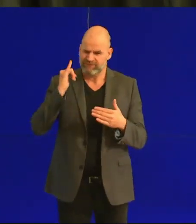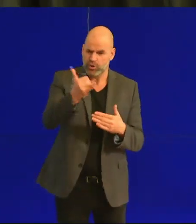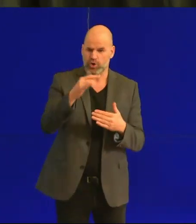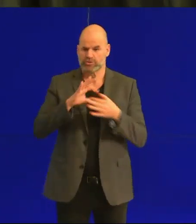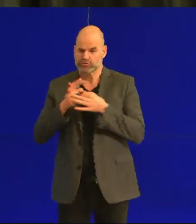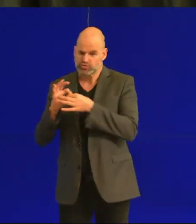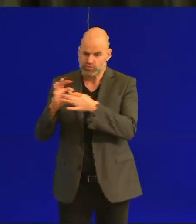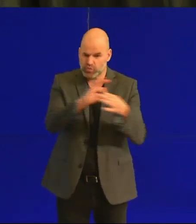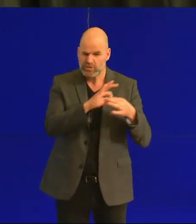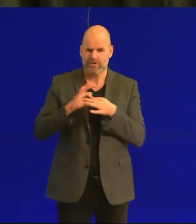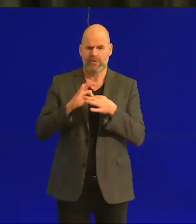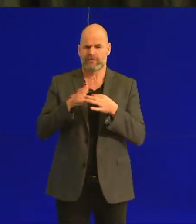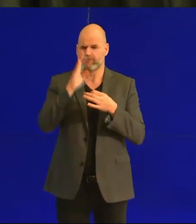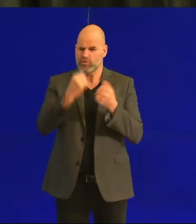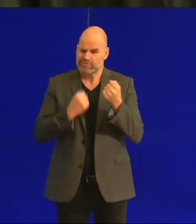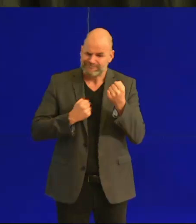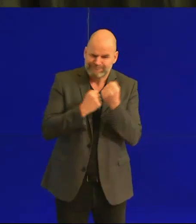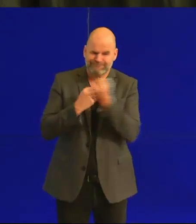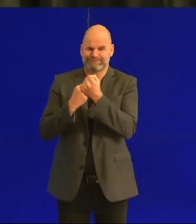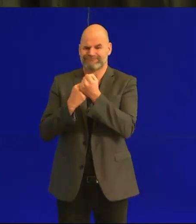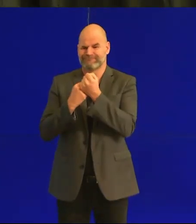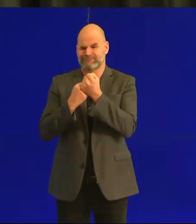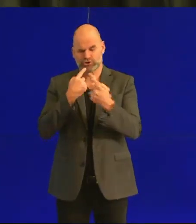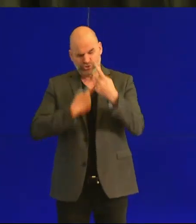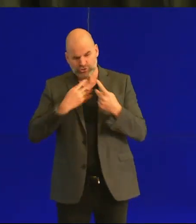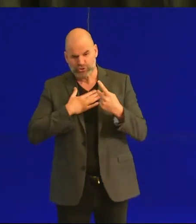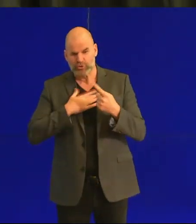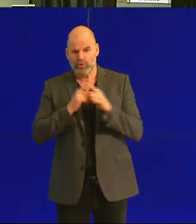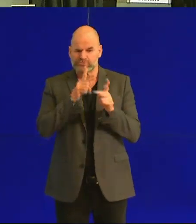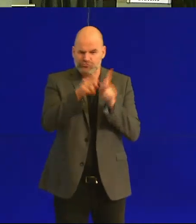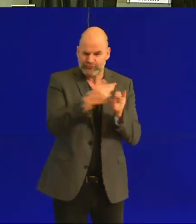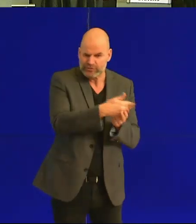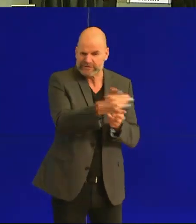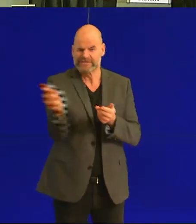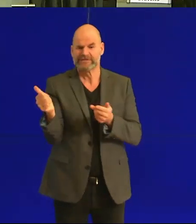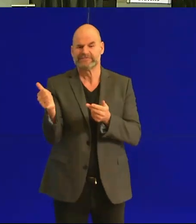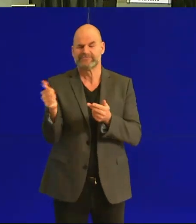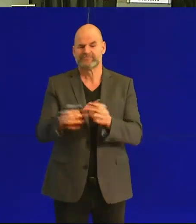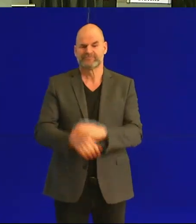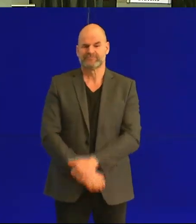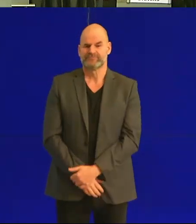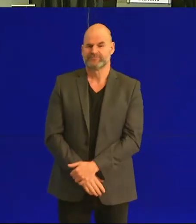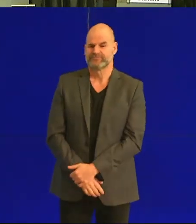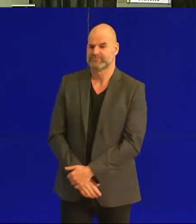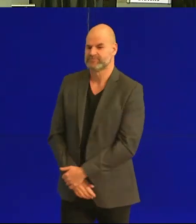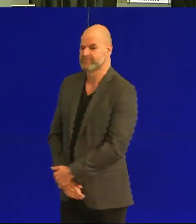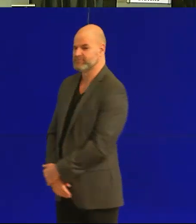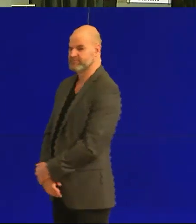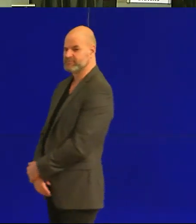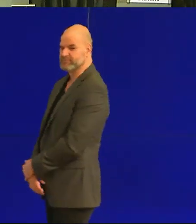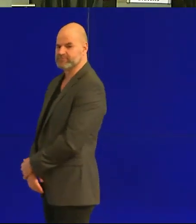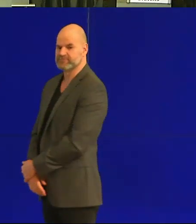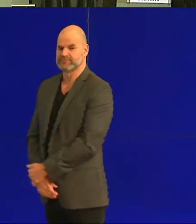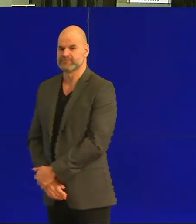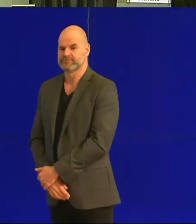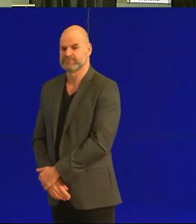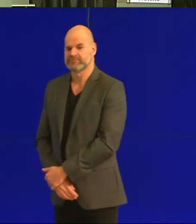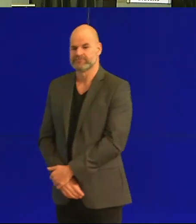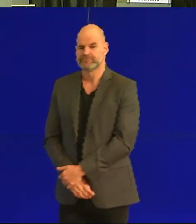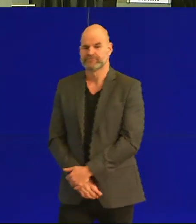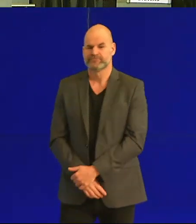évoqué le cas d'un cran nous allons prendre les quelques